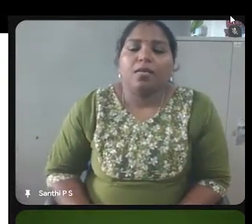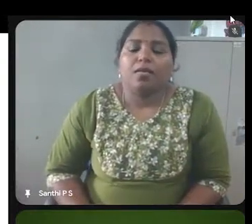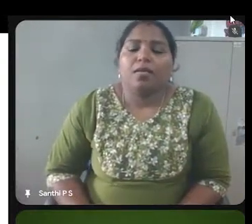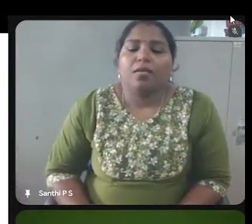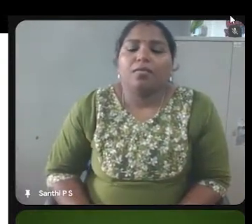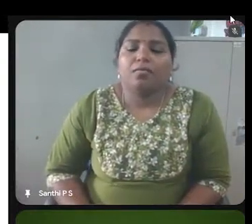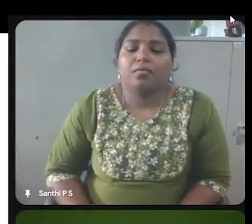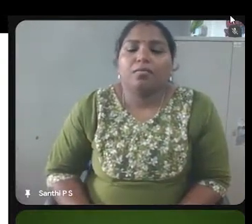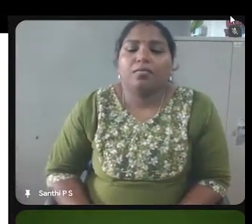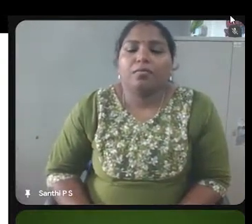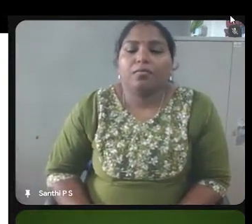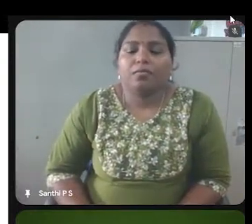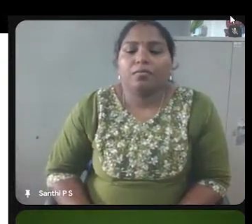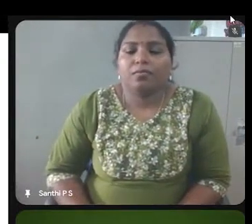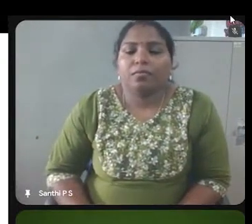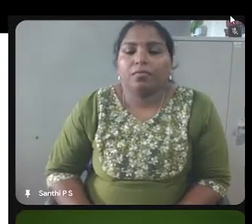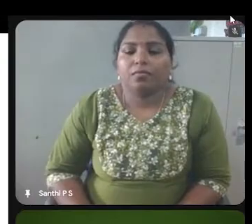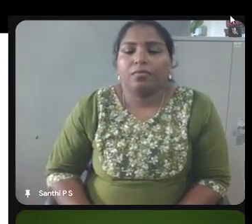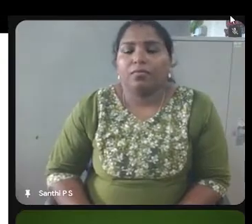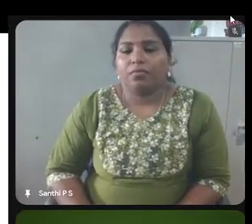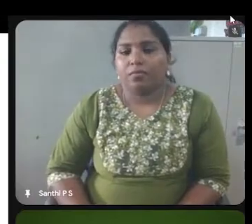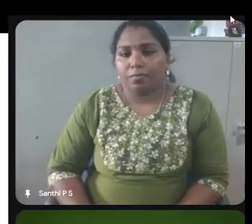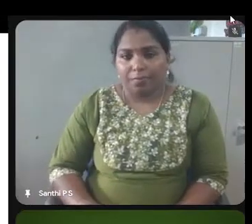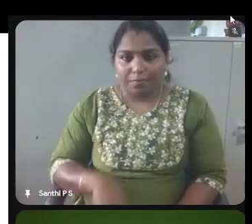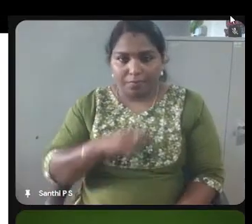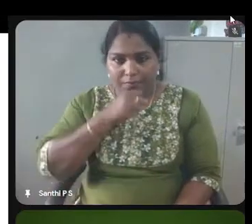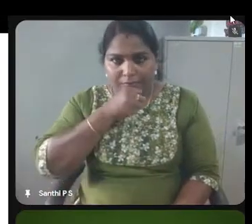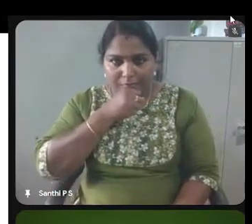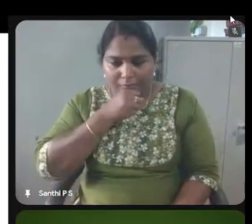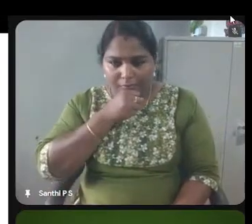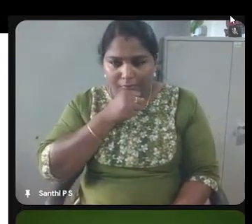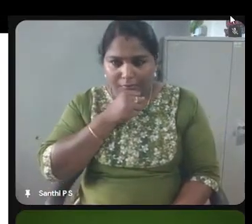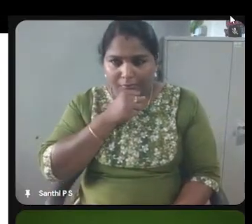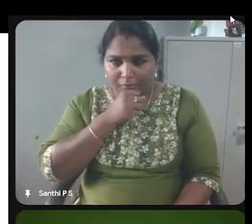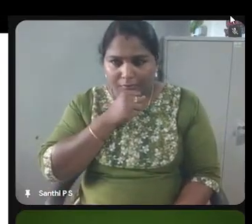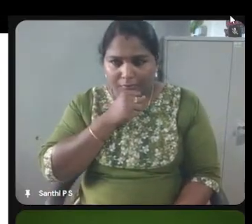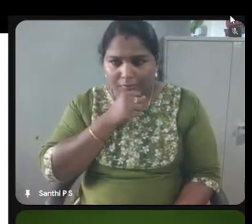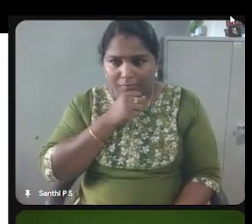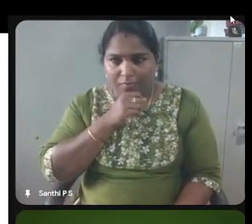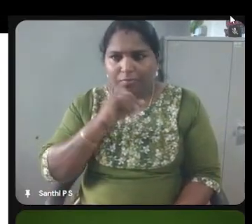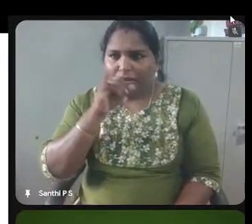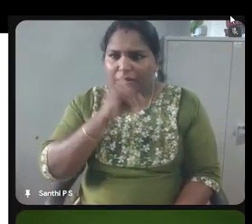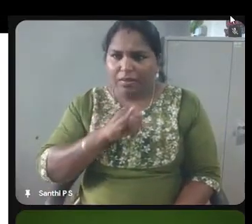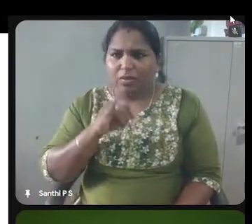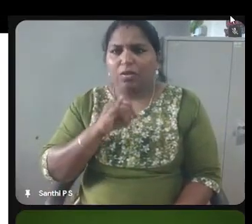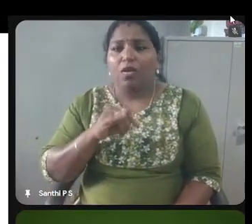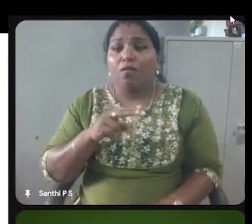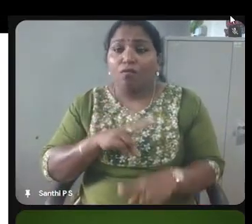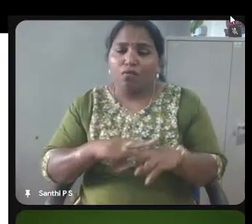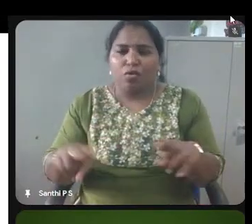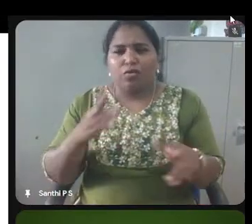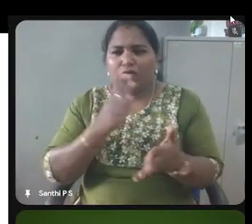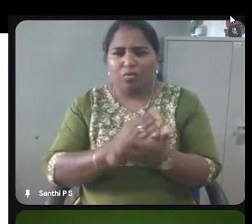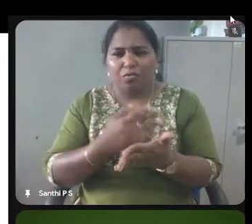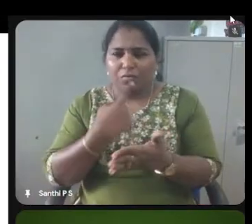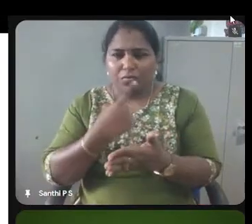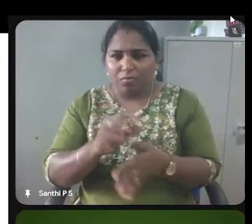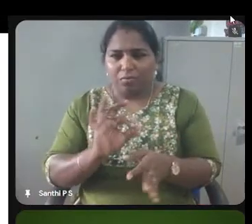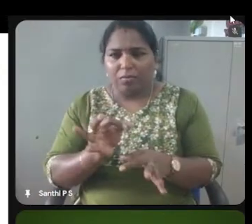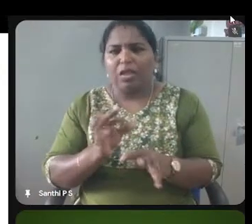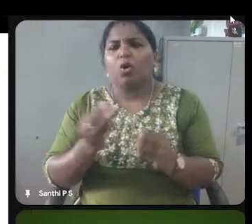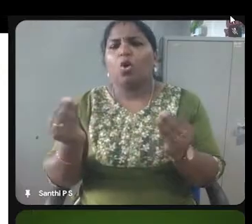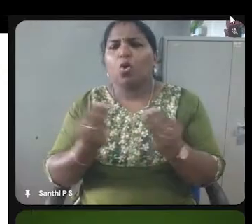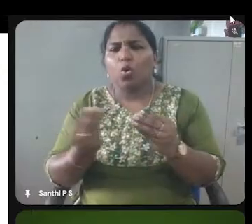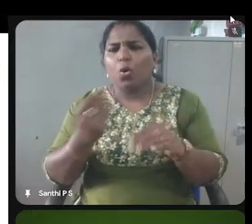ഞാൻ ഒരു പോയിന്റ് കൂടെ ആഡ് ചെയ്തോട്ടെ. കാരണം 6 വയസ്സിലെ കുട്ടീനെ കംപ്ലീറ്റ്ലി സ്ക്രീൻ നിർത്തണം എന്ന് ഞാൻ പറയുന്നില്ല. റെസ്ട്രിക്റ്റഡ് ആയിട്ട് കുറച്ച് സമയം